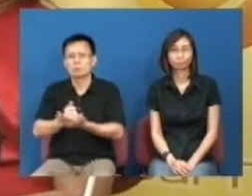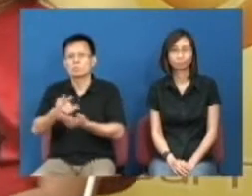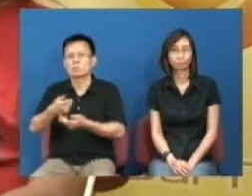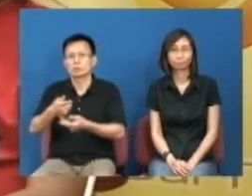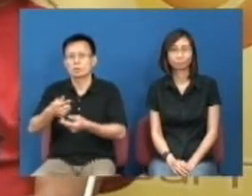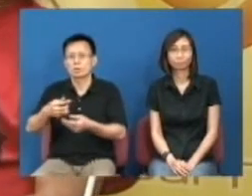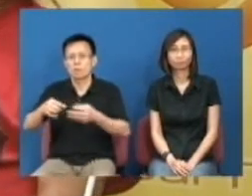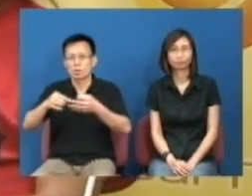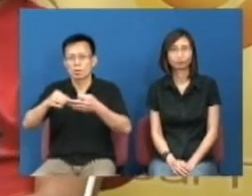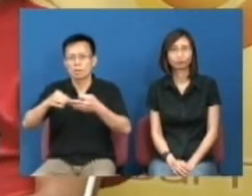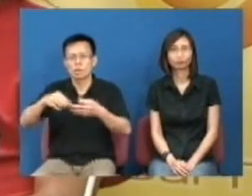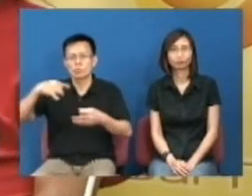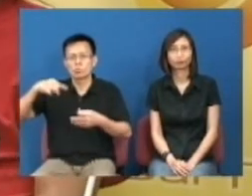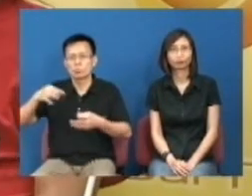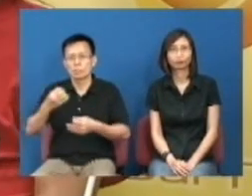張文光都好尷尬啦。